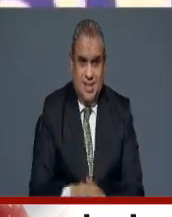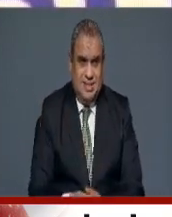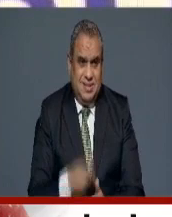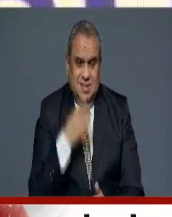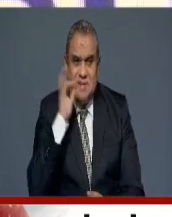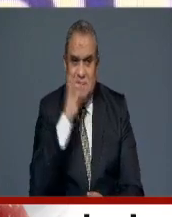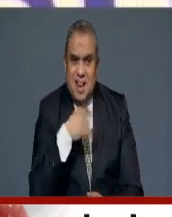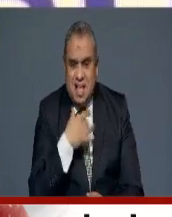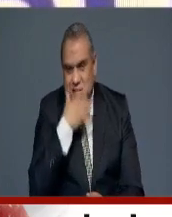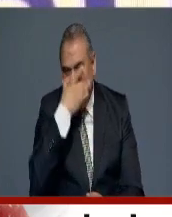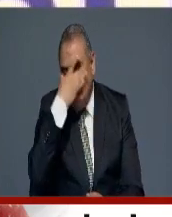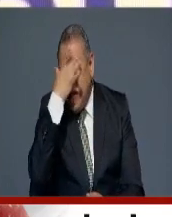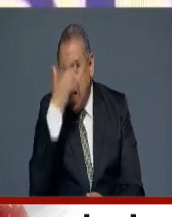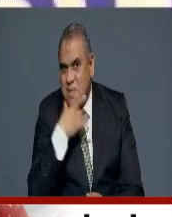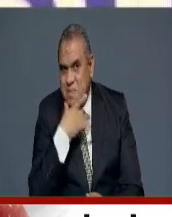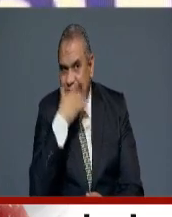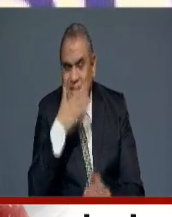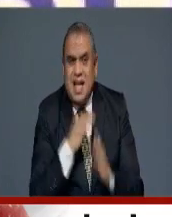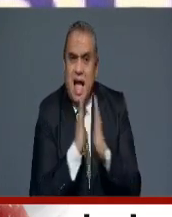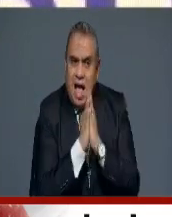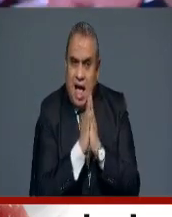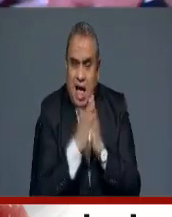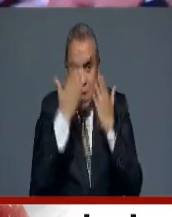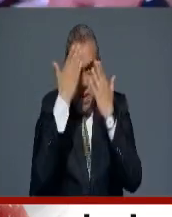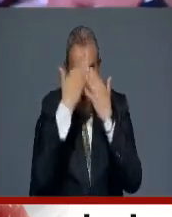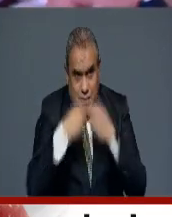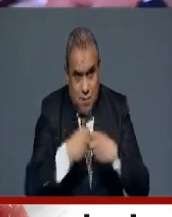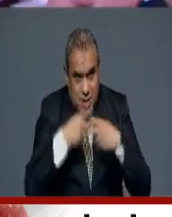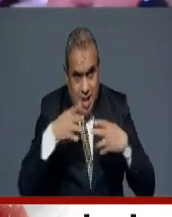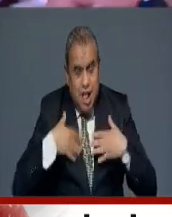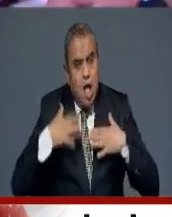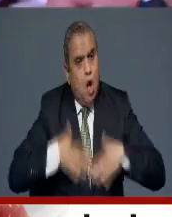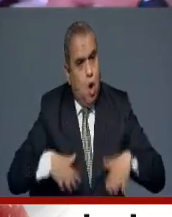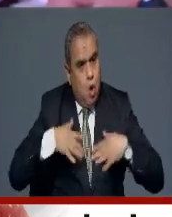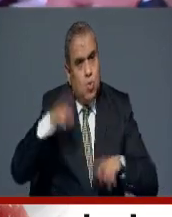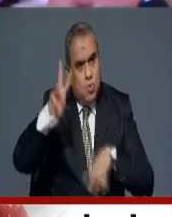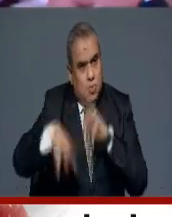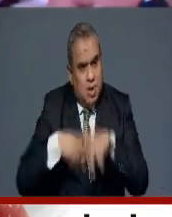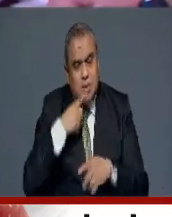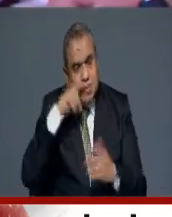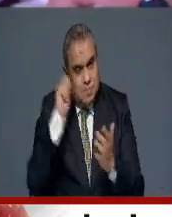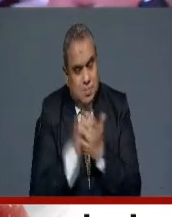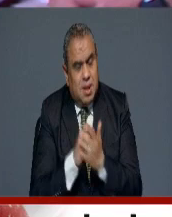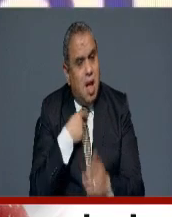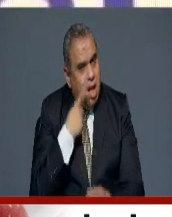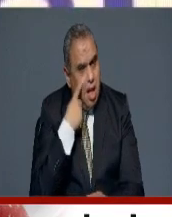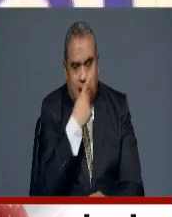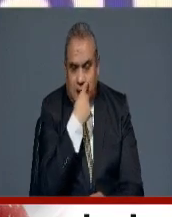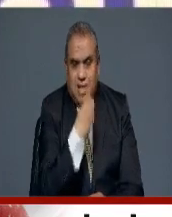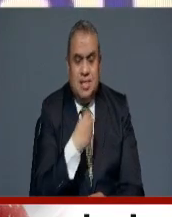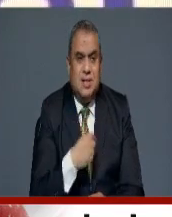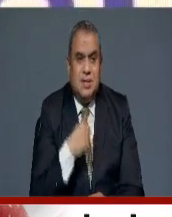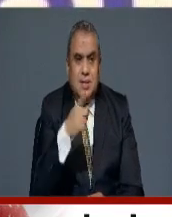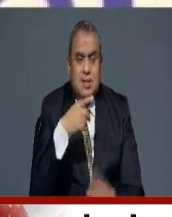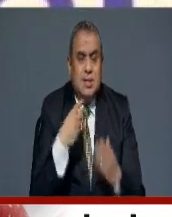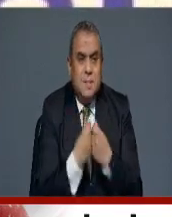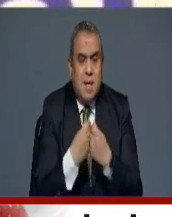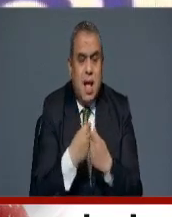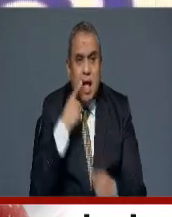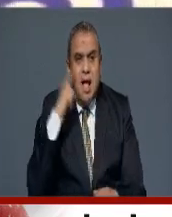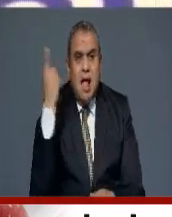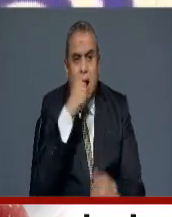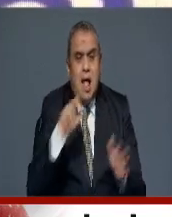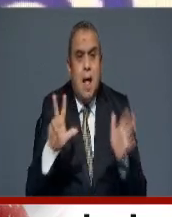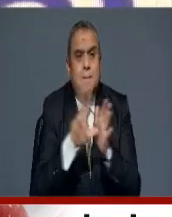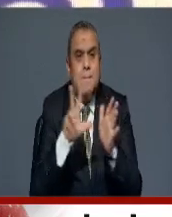منى؟ أنا آسف يا حبيبتي. حاضر، أول ما نخلص هجيب لك كل اللي أنت عايزاه، بس سيبيني أكمل. كنا بنلف على المحلات وأمي